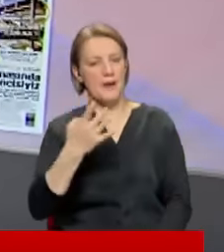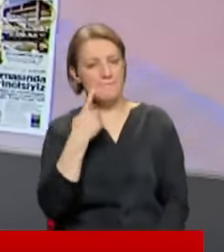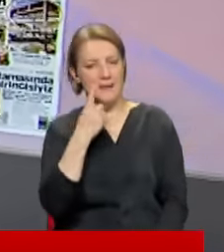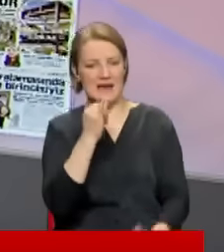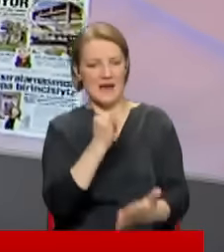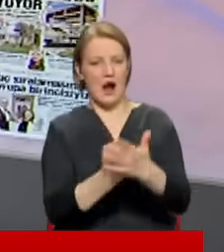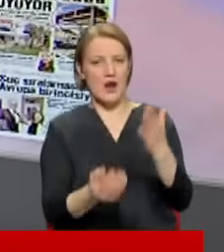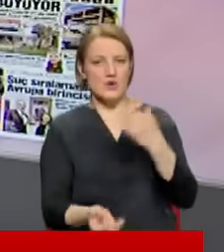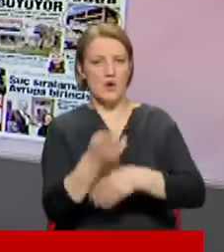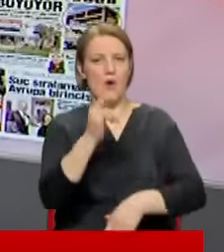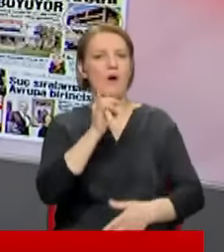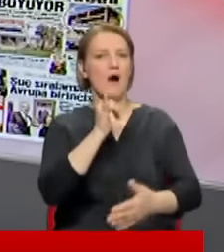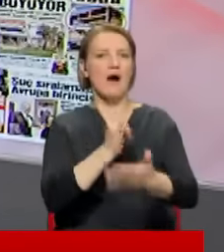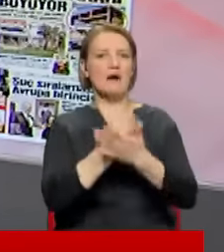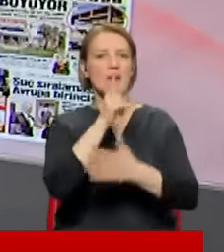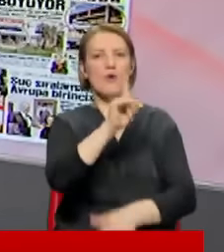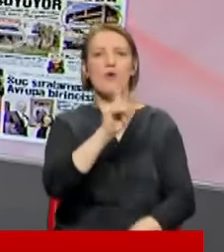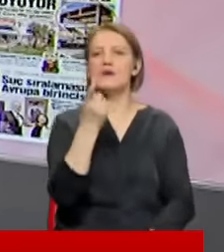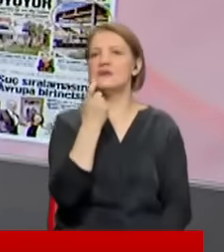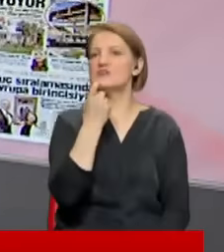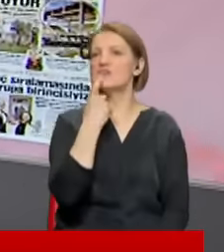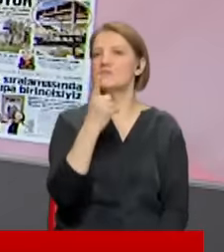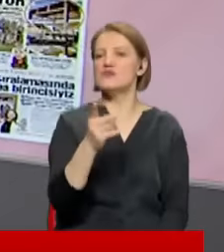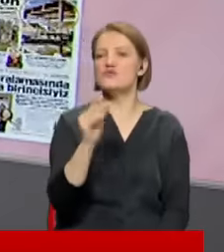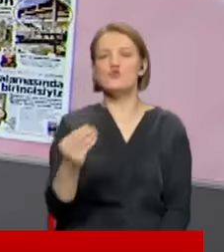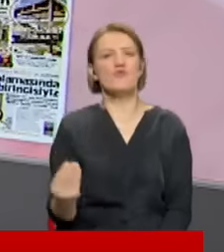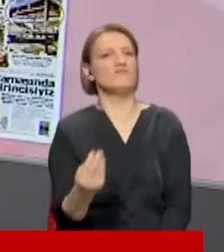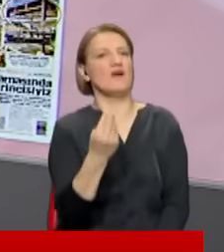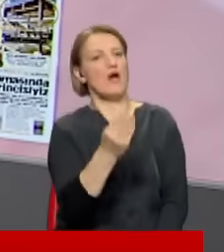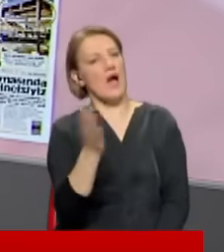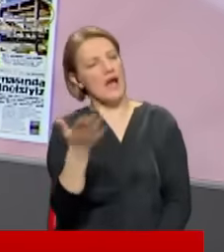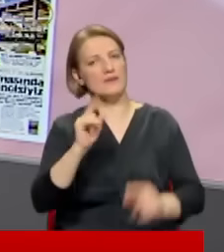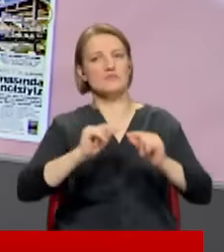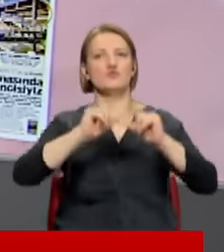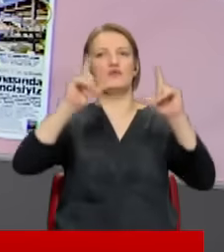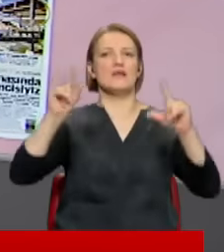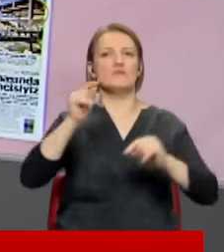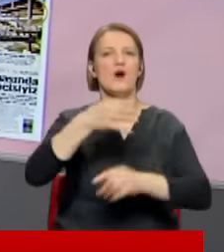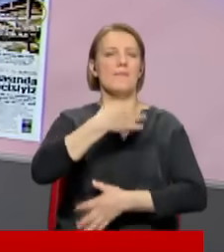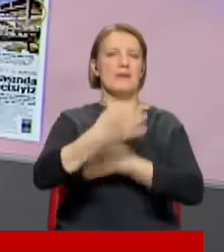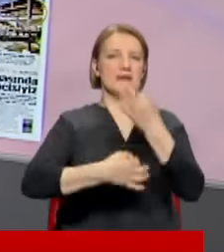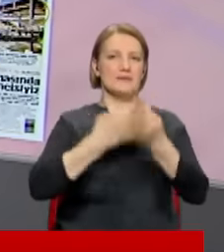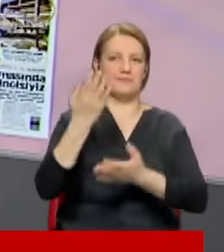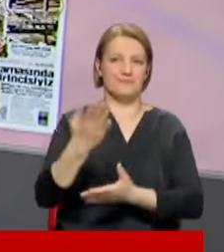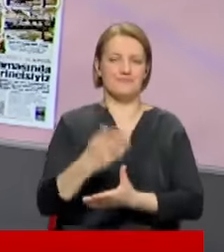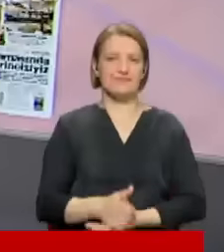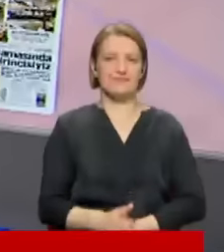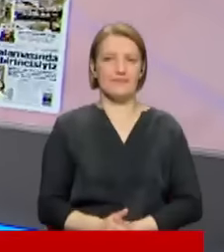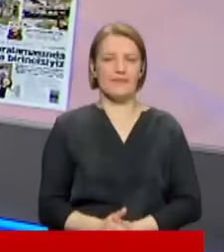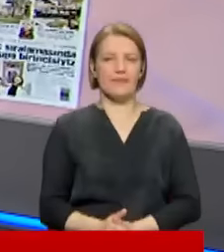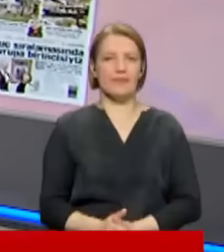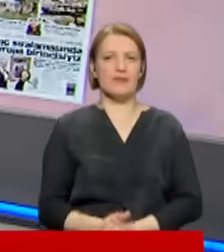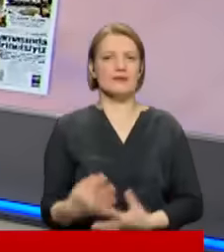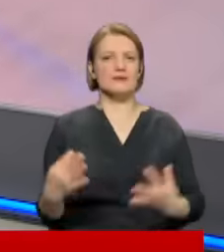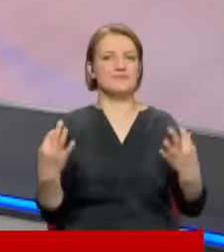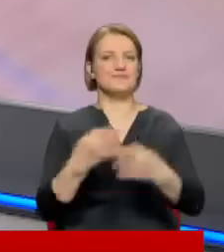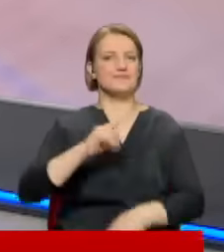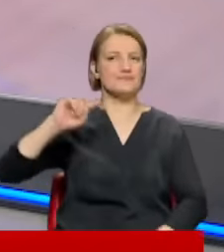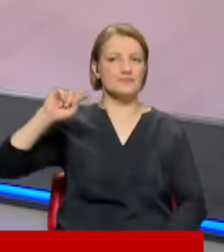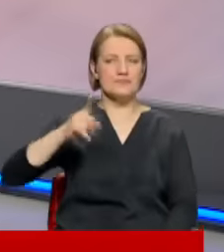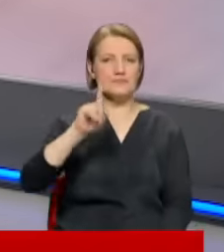karne çıkıyor. O karneyi de 10 yaşındaki bir çocuk veriyor. Hadi büyütelim bu haberi. Sözcü gazetesinin manşeti. Sayın